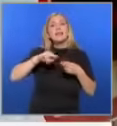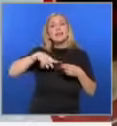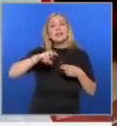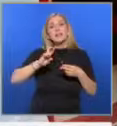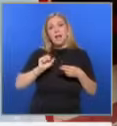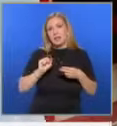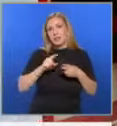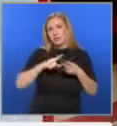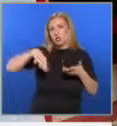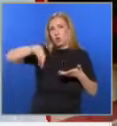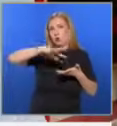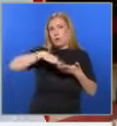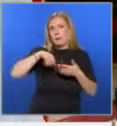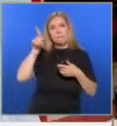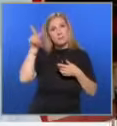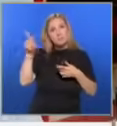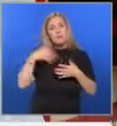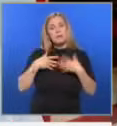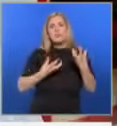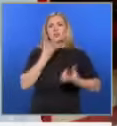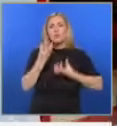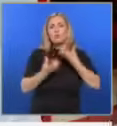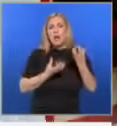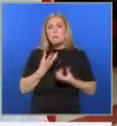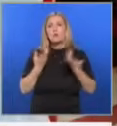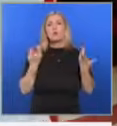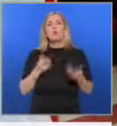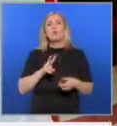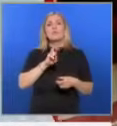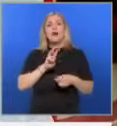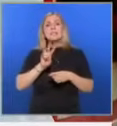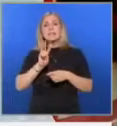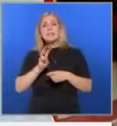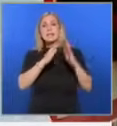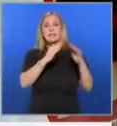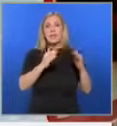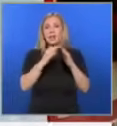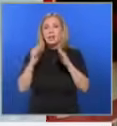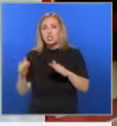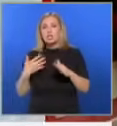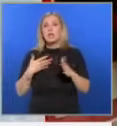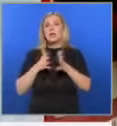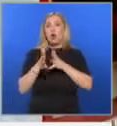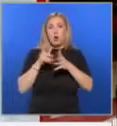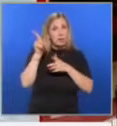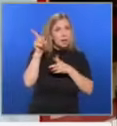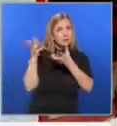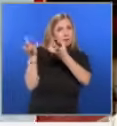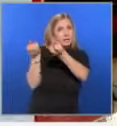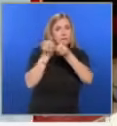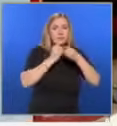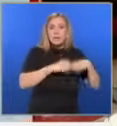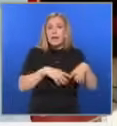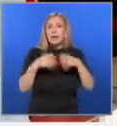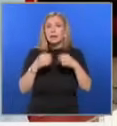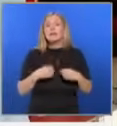има изгоряли около 20-30 вили къщи. Евакуира се хората. Има 2 булдозера,